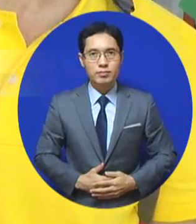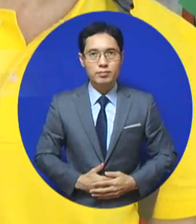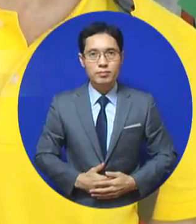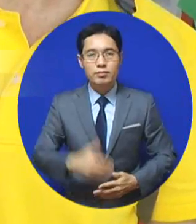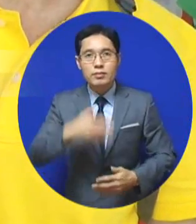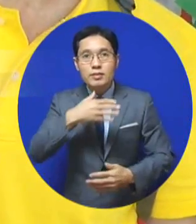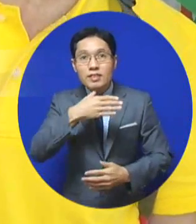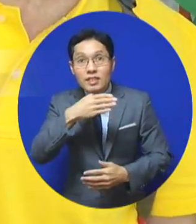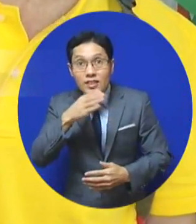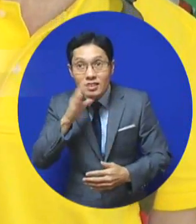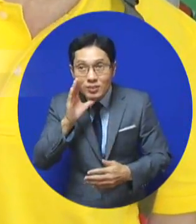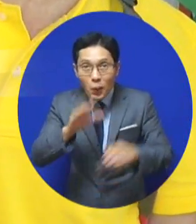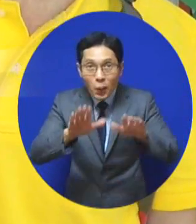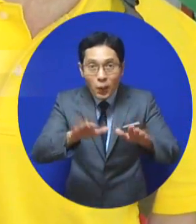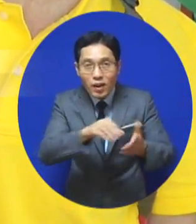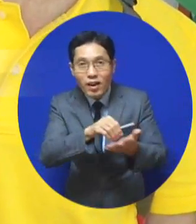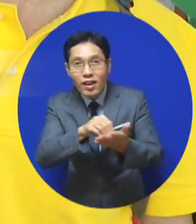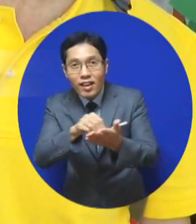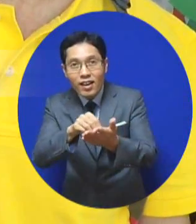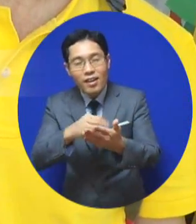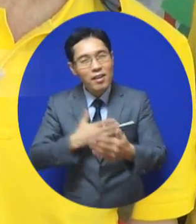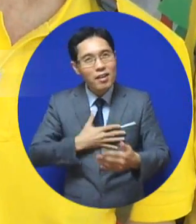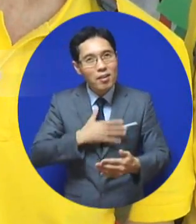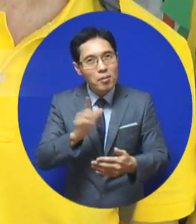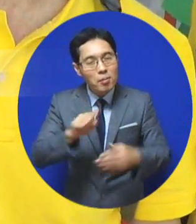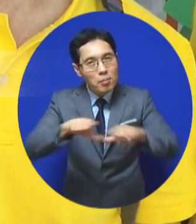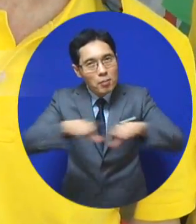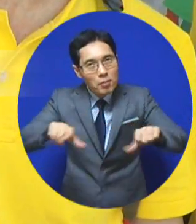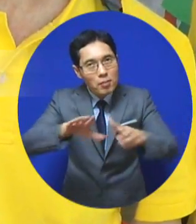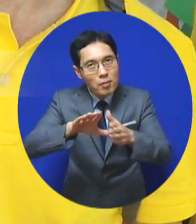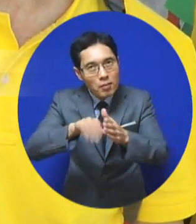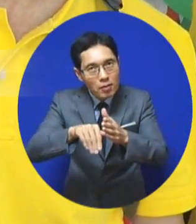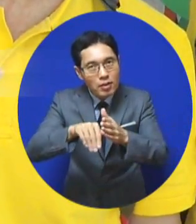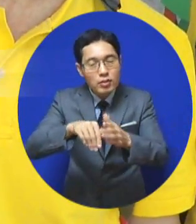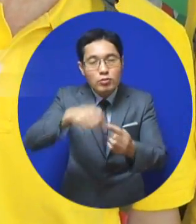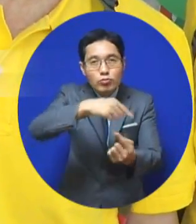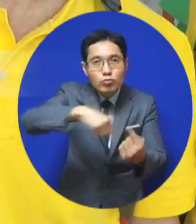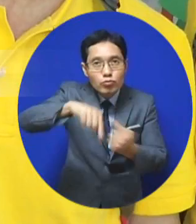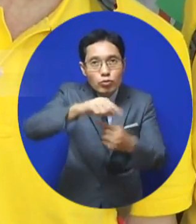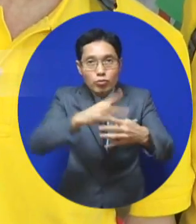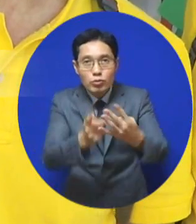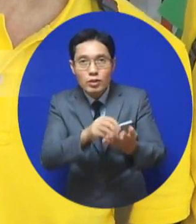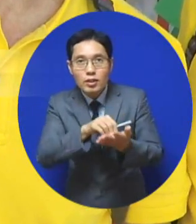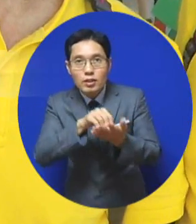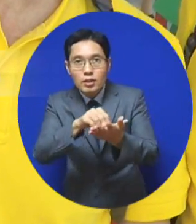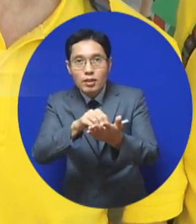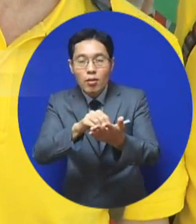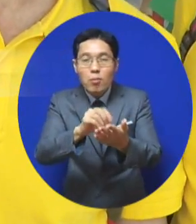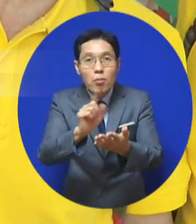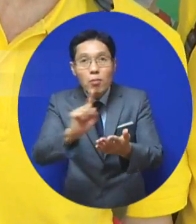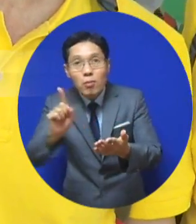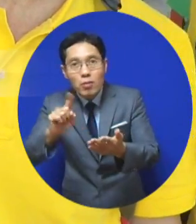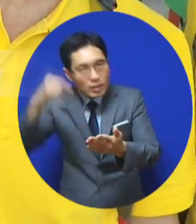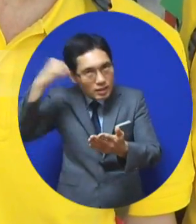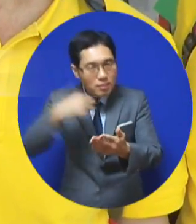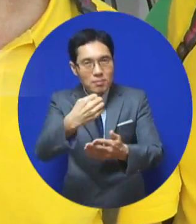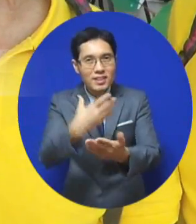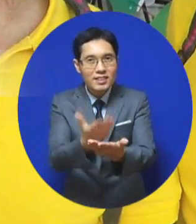네, 어르신 오늘 여기 참여하신 소감하고 평소에 보건소에서 운영하는 프로그램 참여해 보시면 어떻다 하는